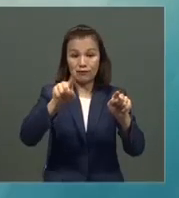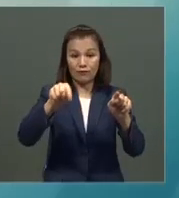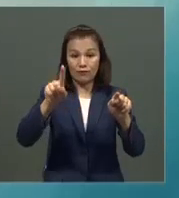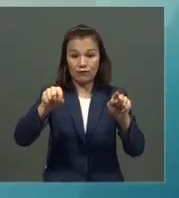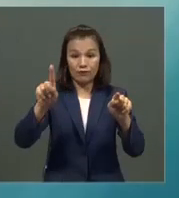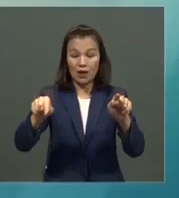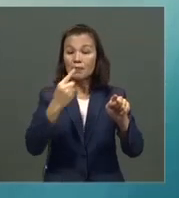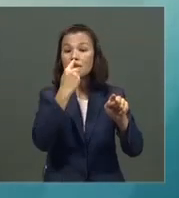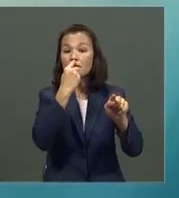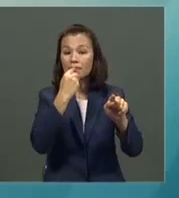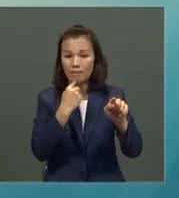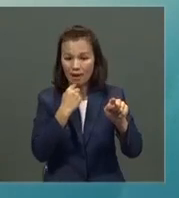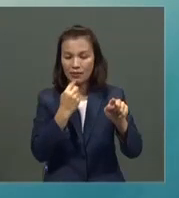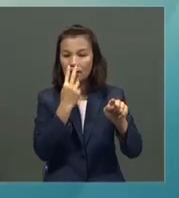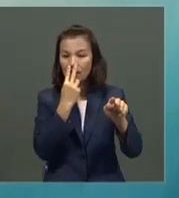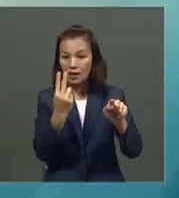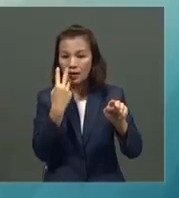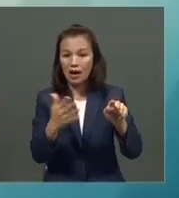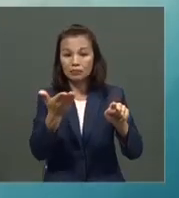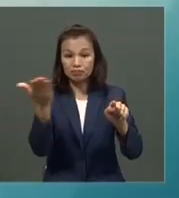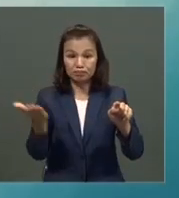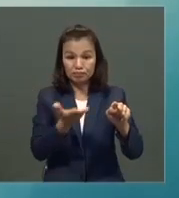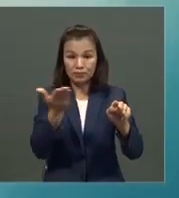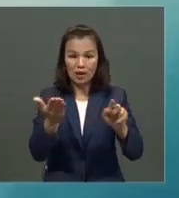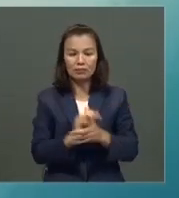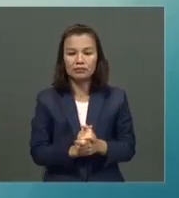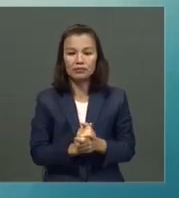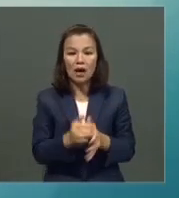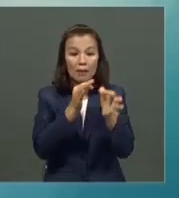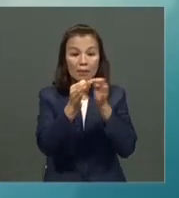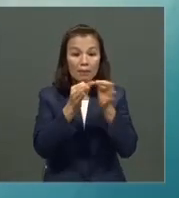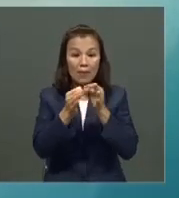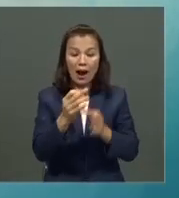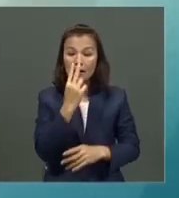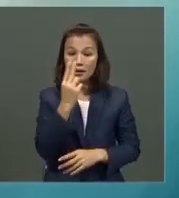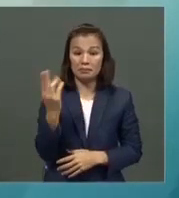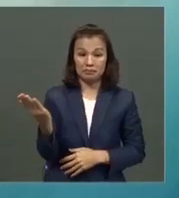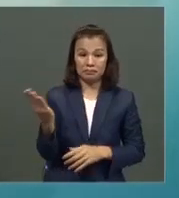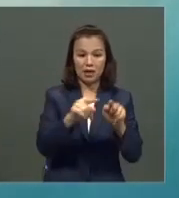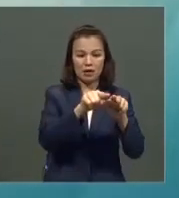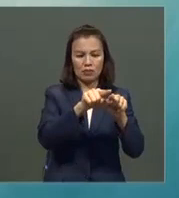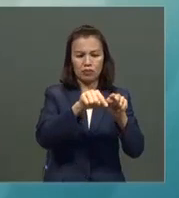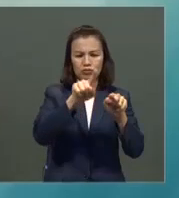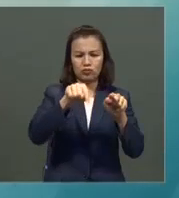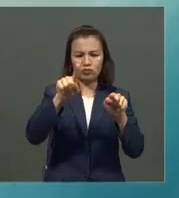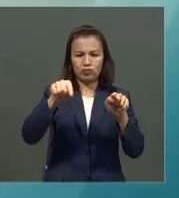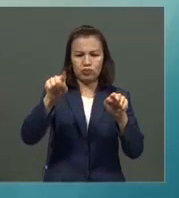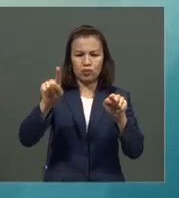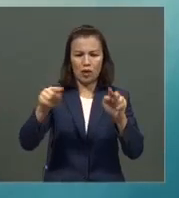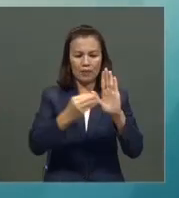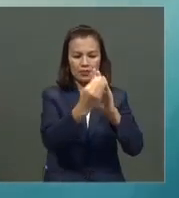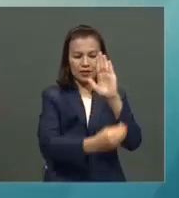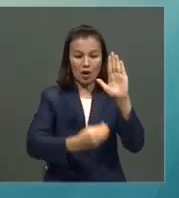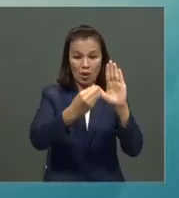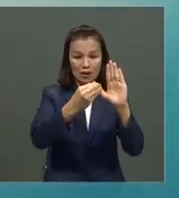ะคะอยากให้ทุกท่านให้ต้องเข้าใจนิดนึงว่าเวลาเราเห็นตัวเลขขึ้นและลงขึ้นและลงเนี่ยแต่ละจังหวัดจะแตก